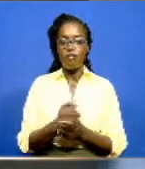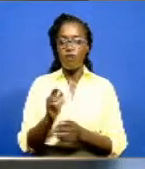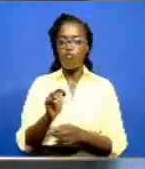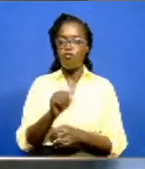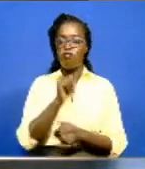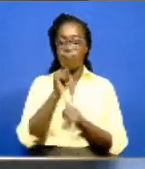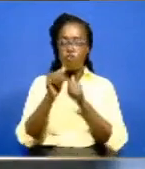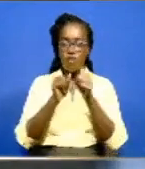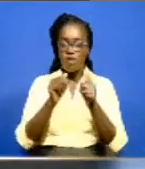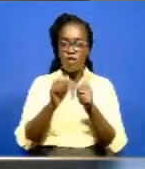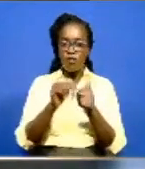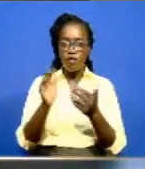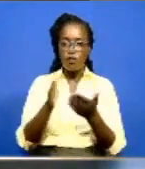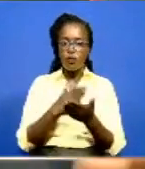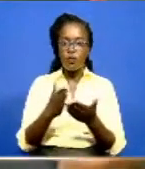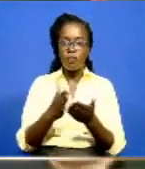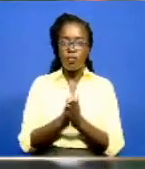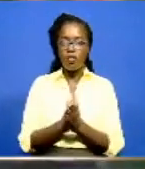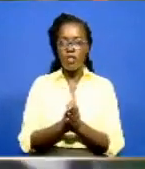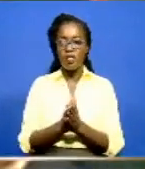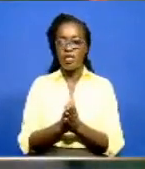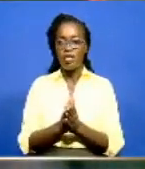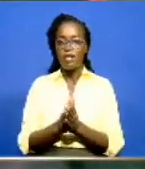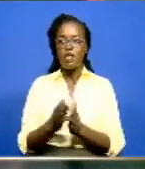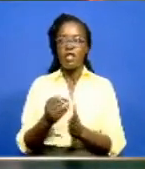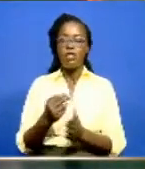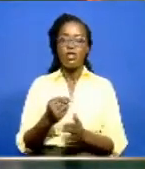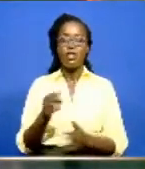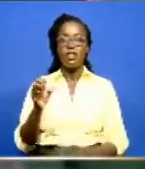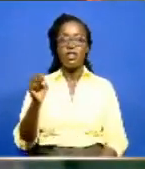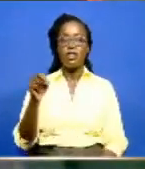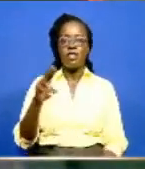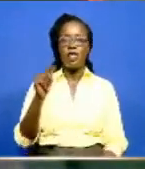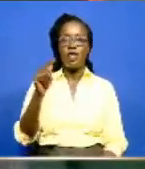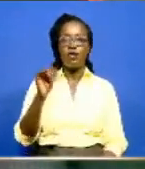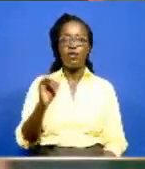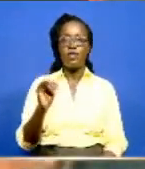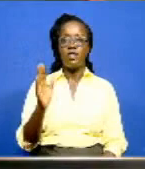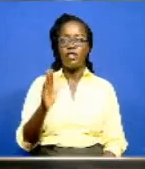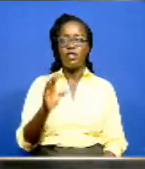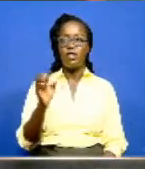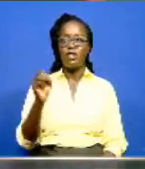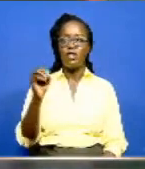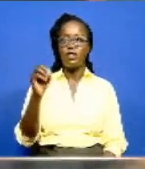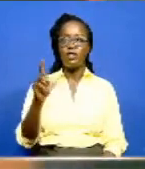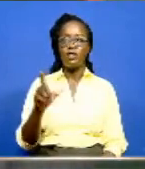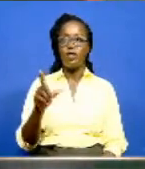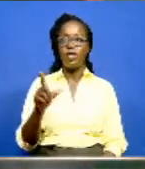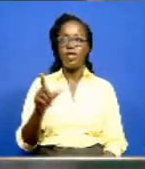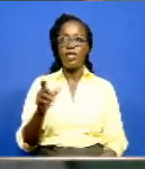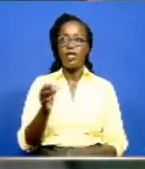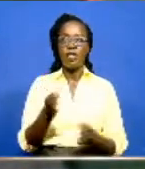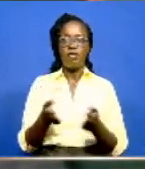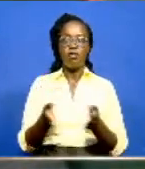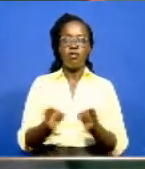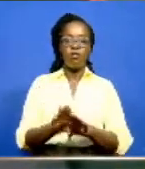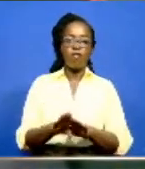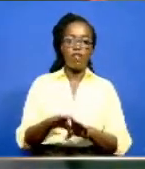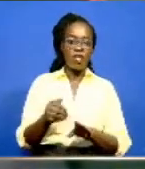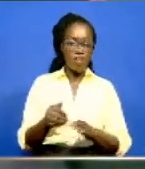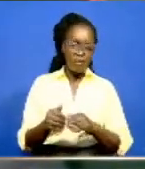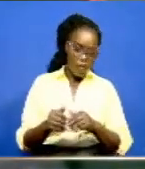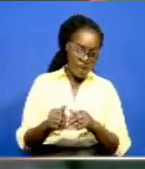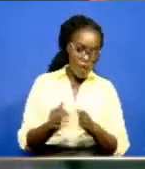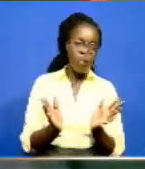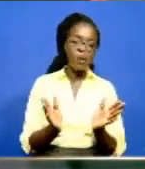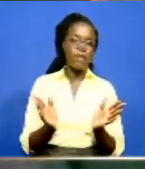nafikiri sauti soro, sijui sauti nani, anasema wao wakifunika wengine wanafunua,